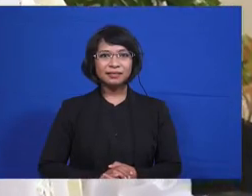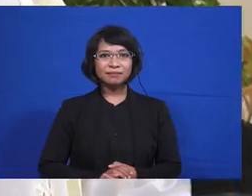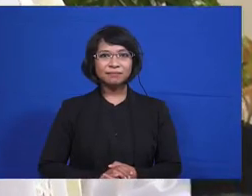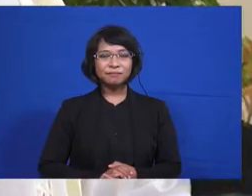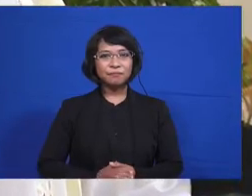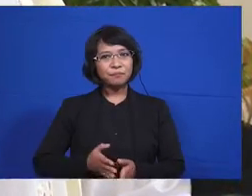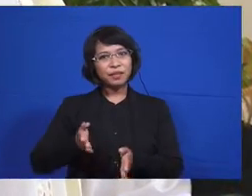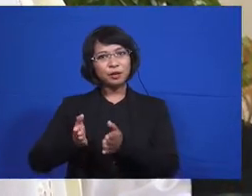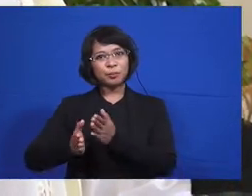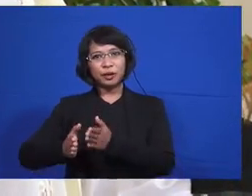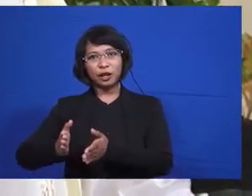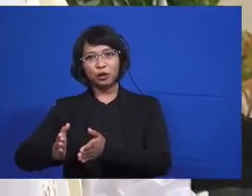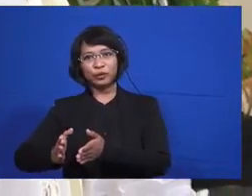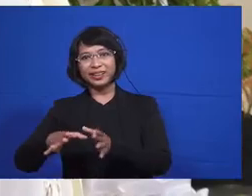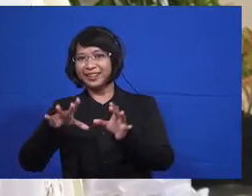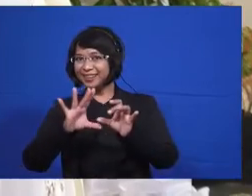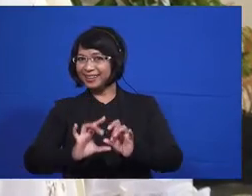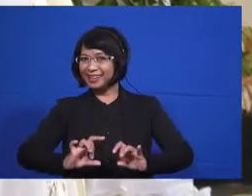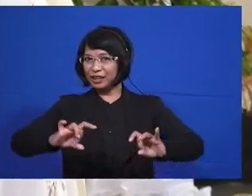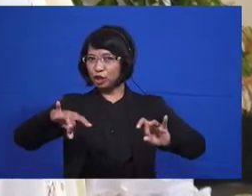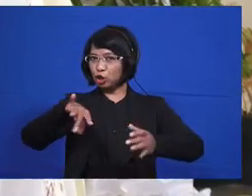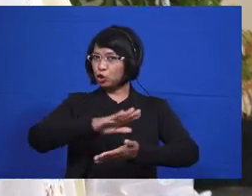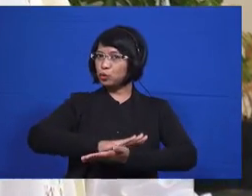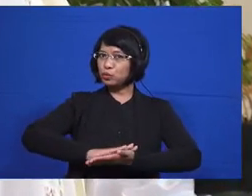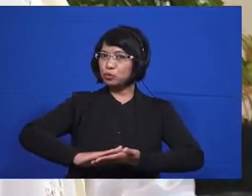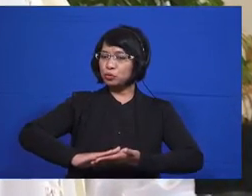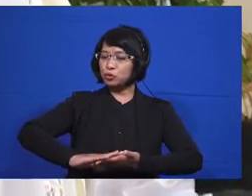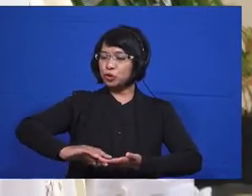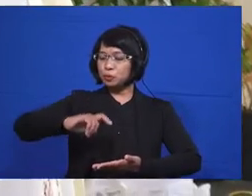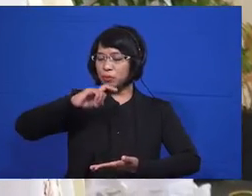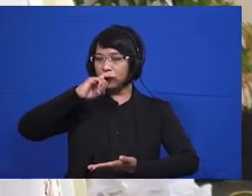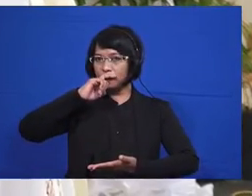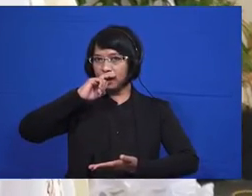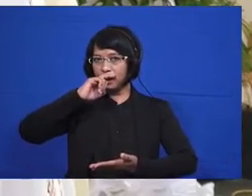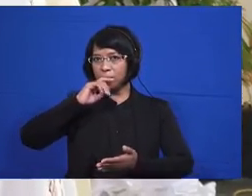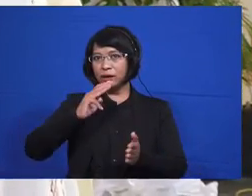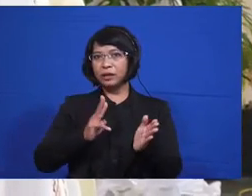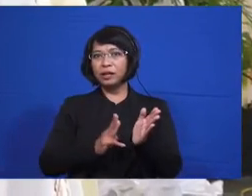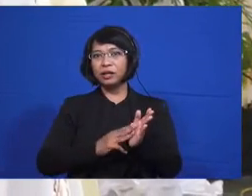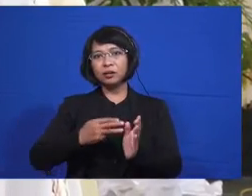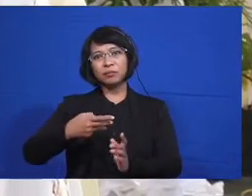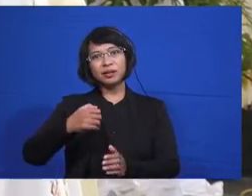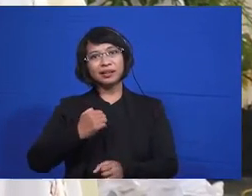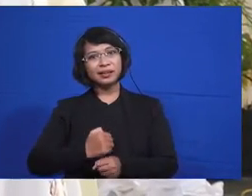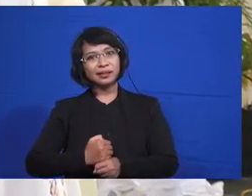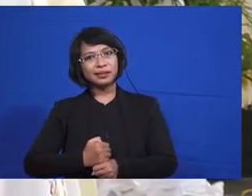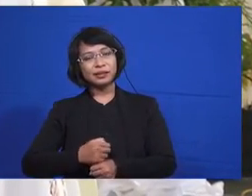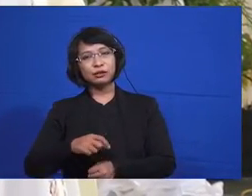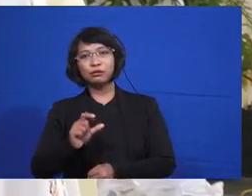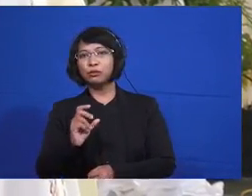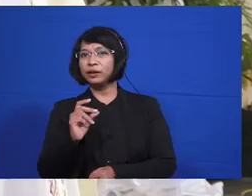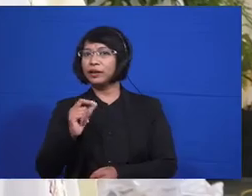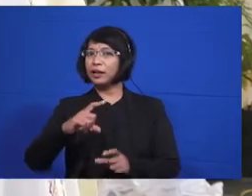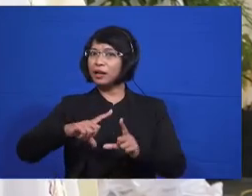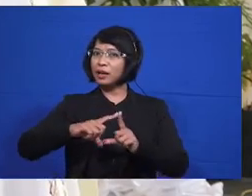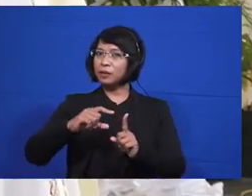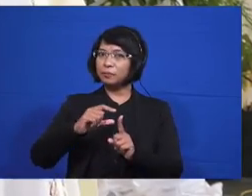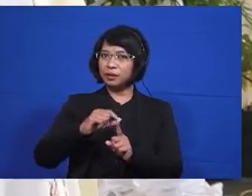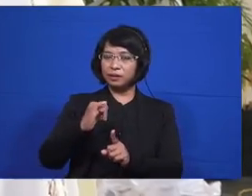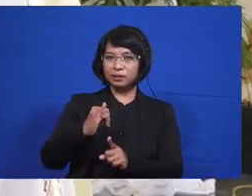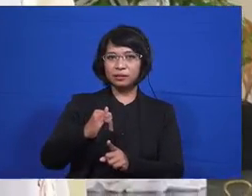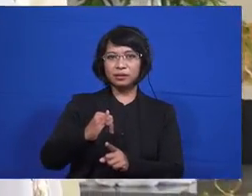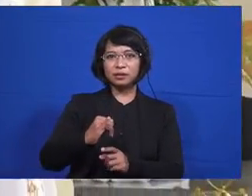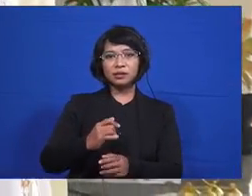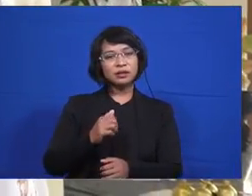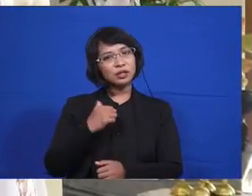Melalui kuasa Roh Kudus, Allah Bapa telah mengurapi Tuhan Yesus Kristus. Semoga Dia mendampingi